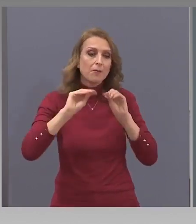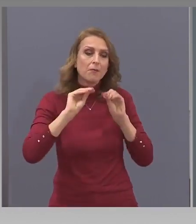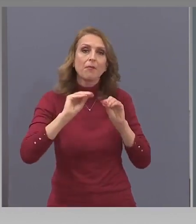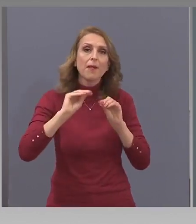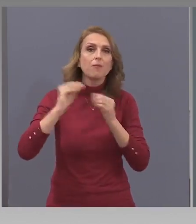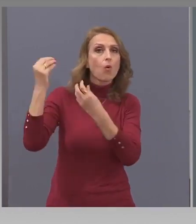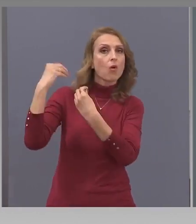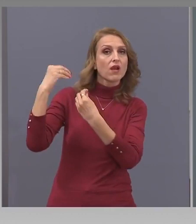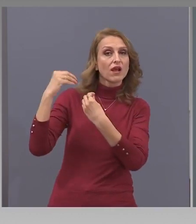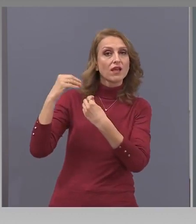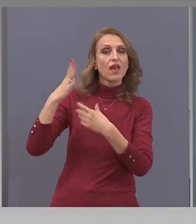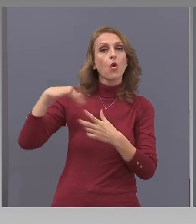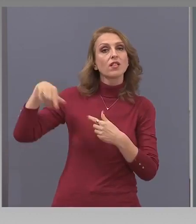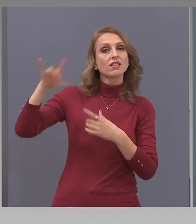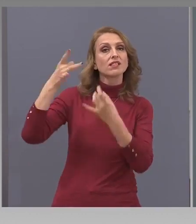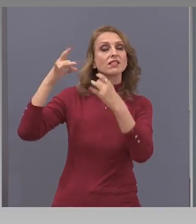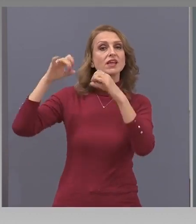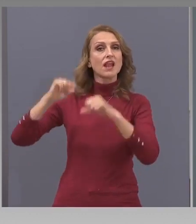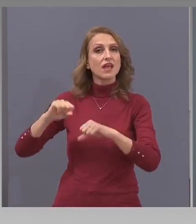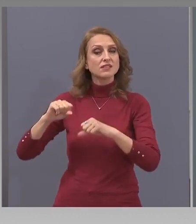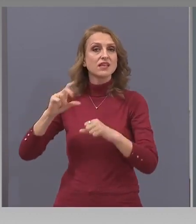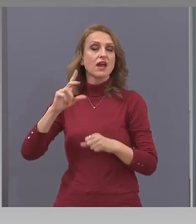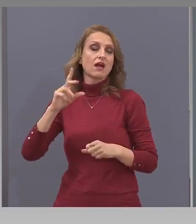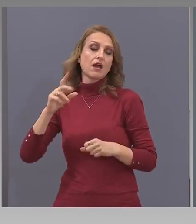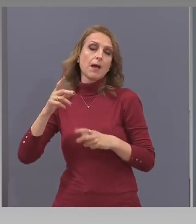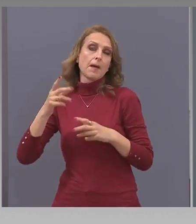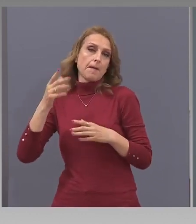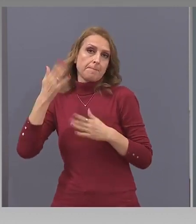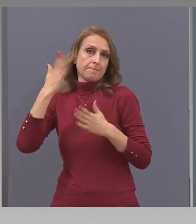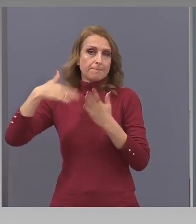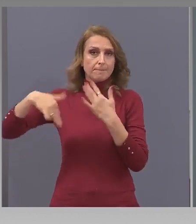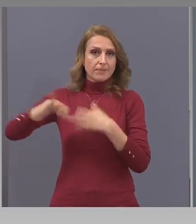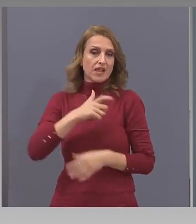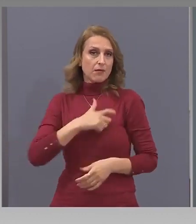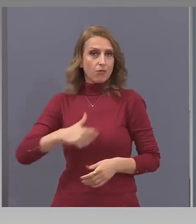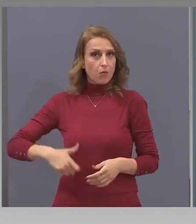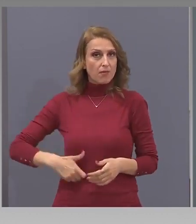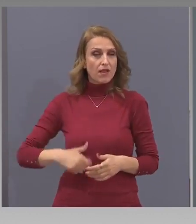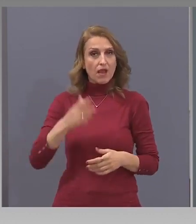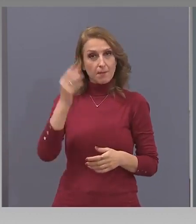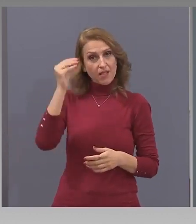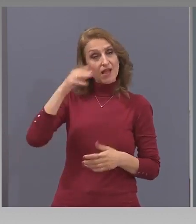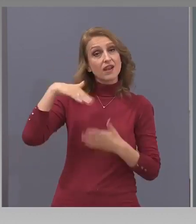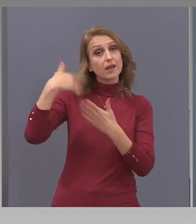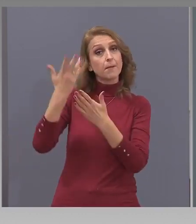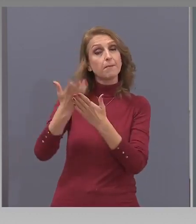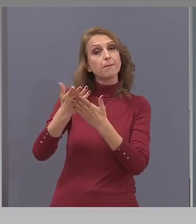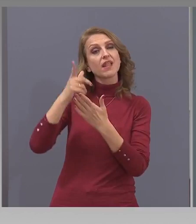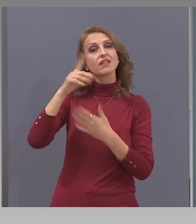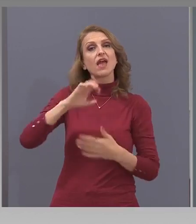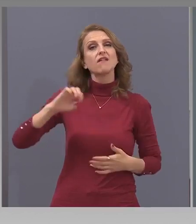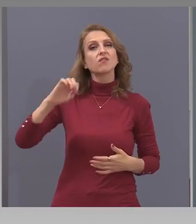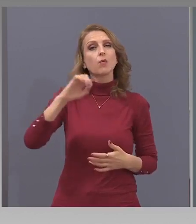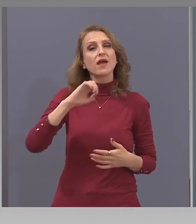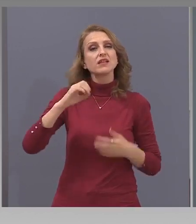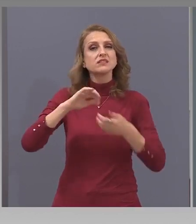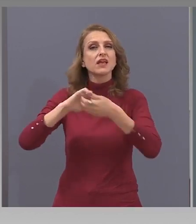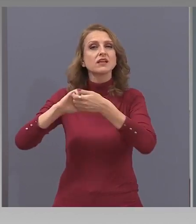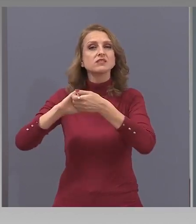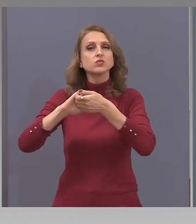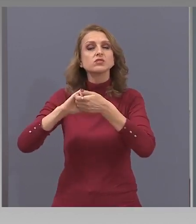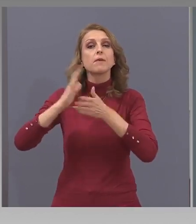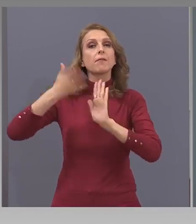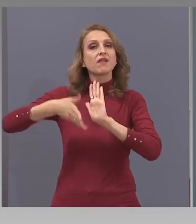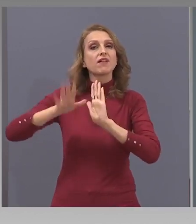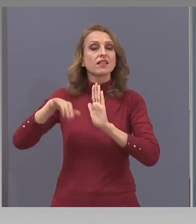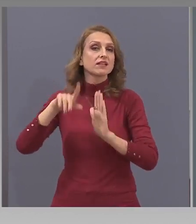от дирекция процесуално представителство на Република България пред Европейския съд по правата на човека.